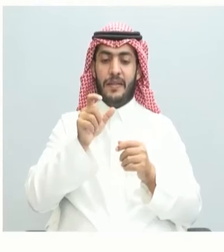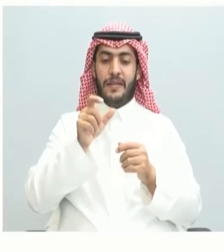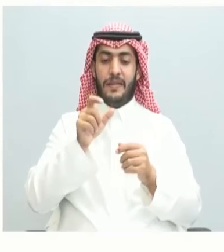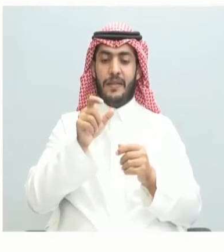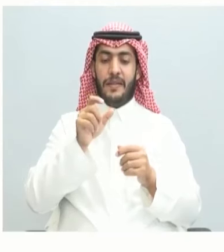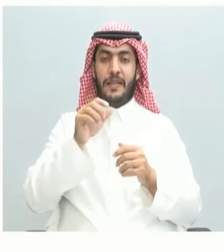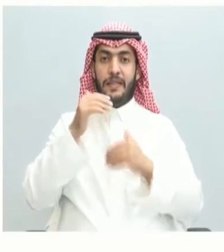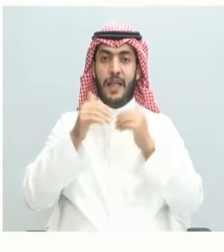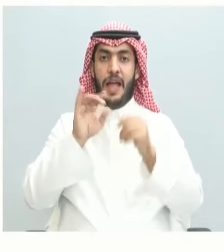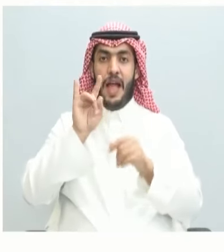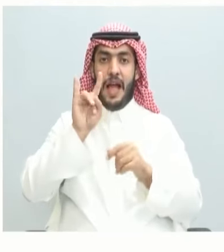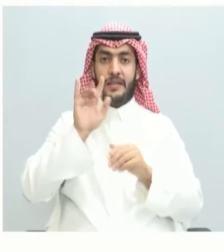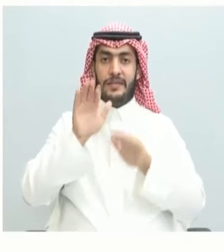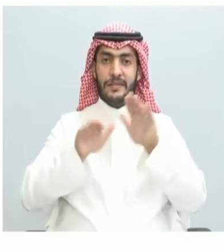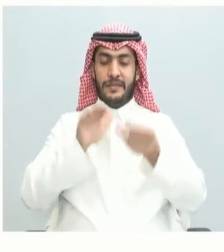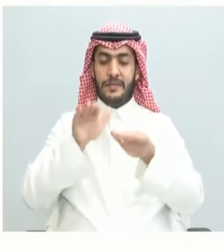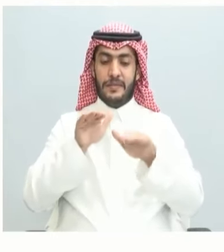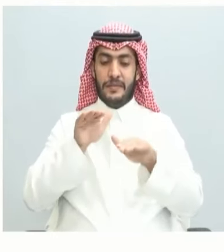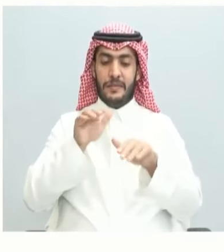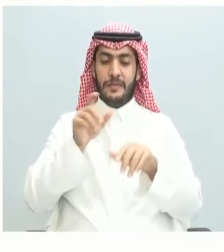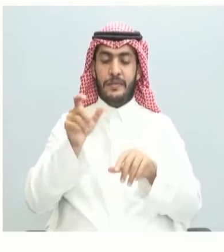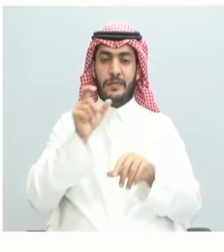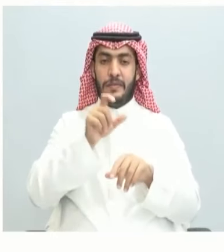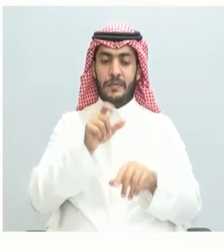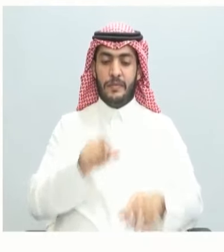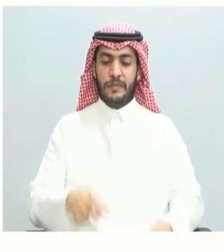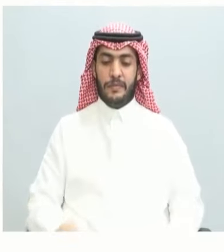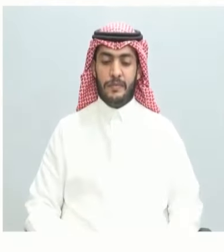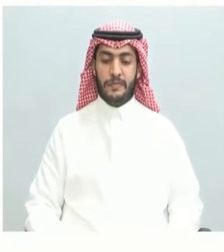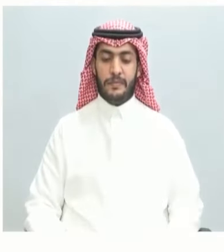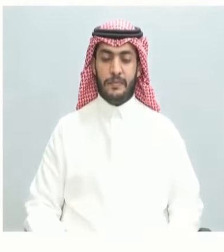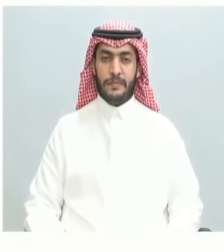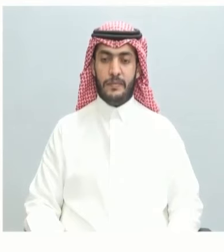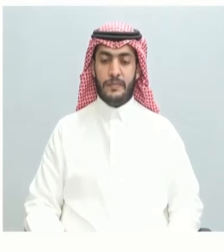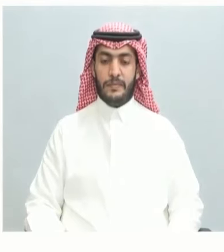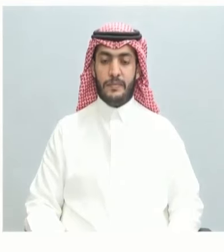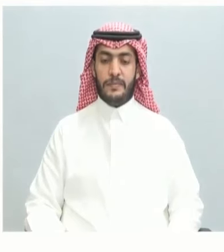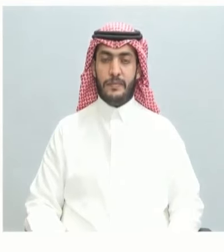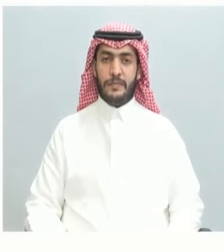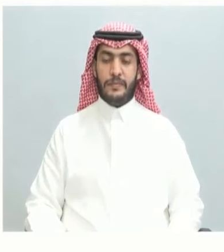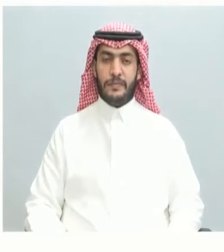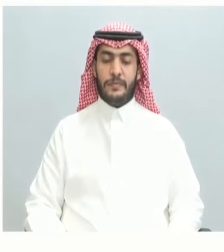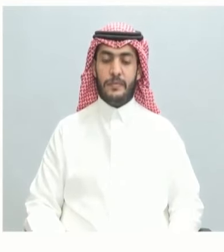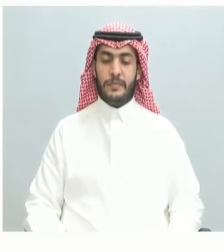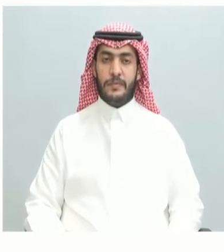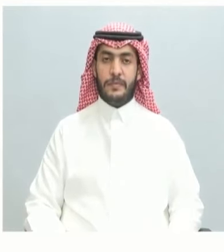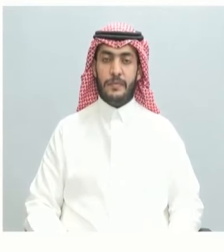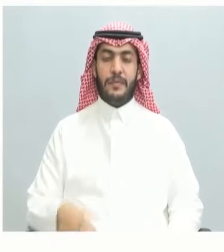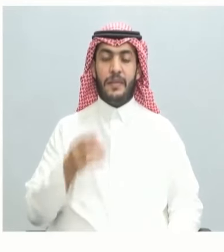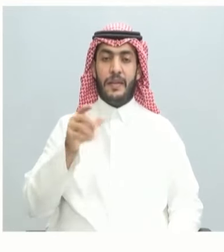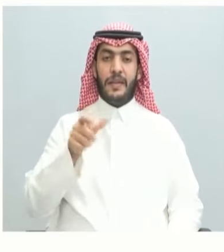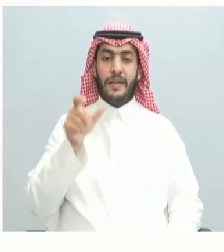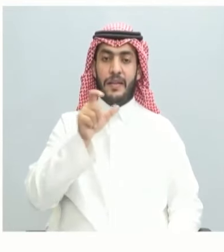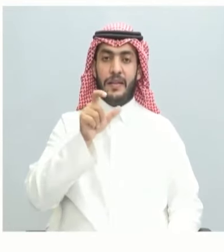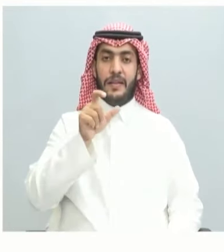نحو عشر خطوات الى الامام ونقوم بتركيبها في المقطع بهذه الصوره نختار طبعا اللبنه الخاصه